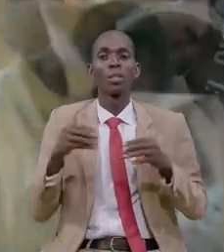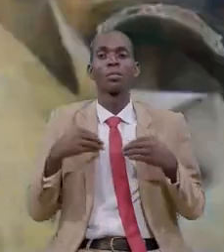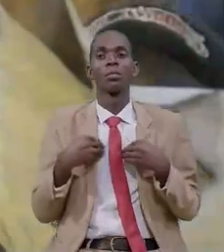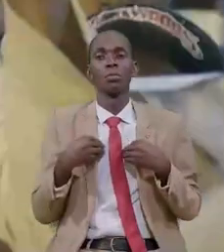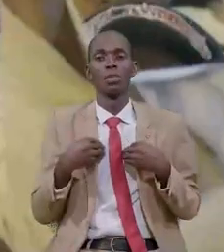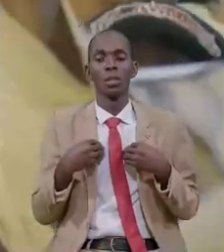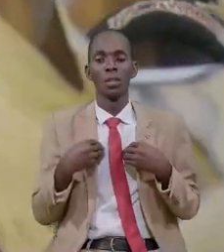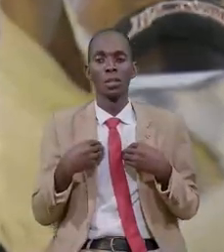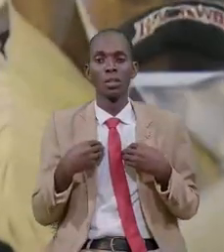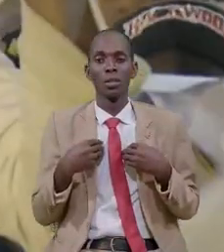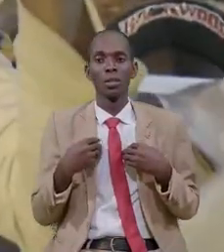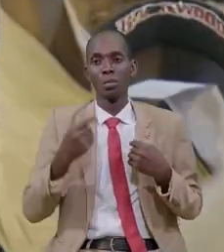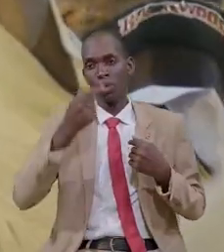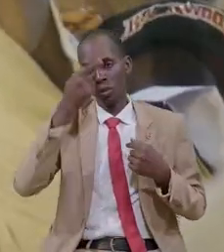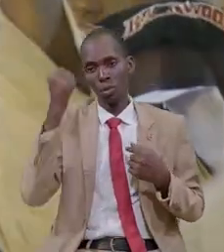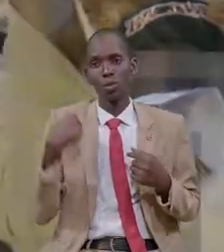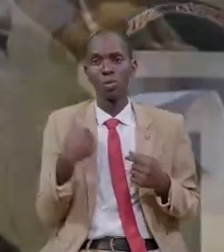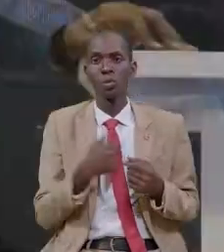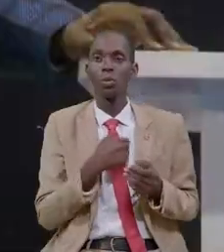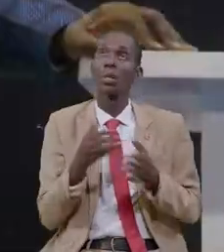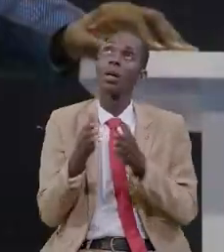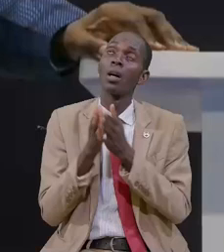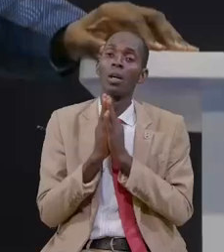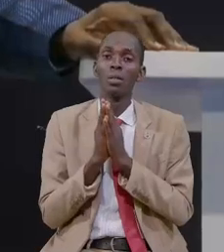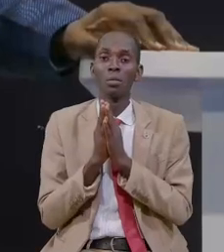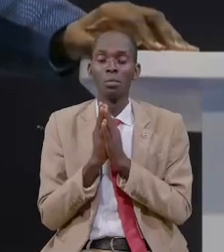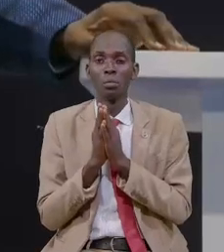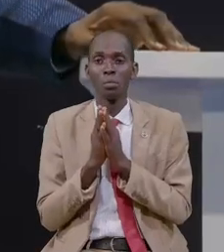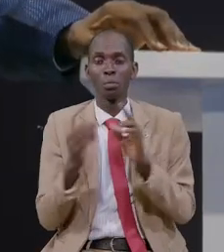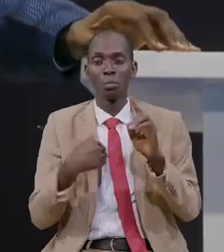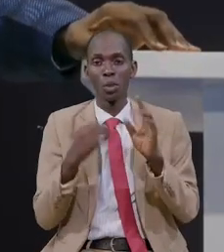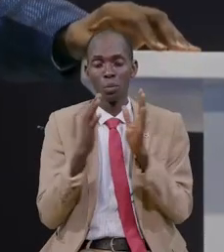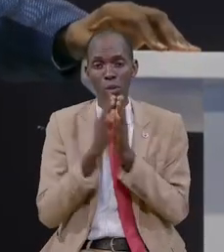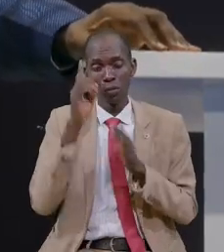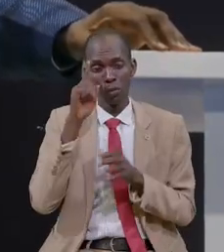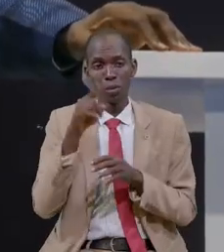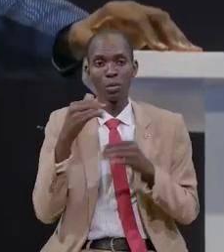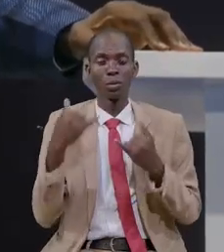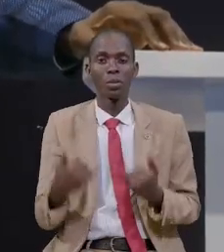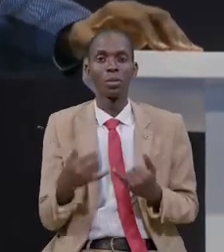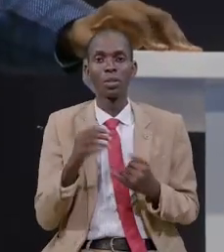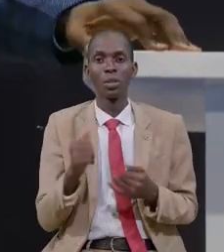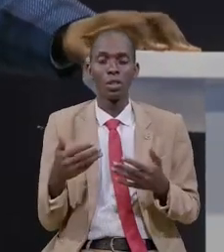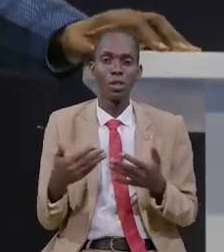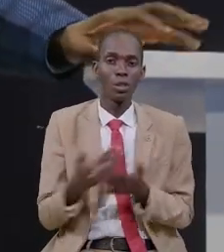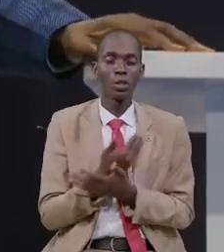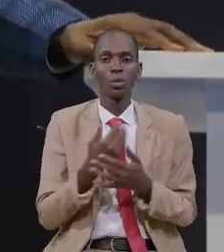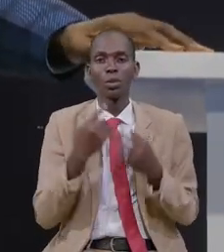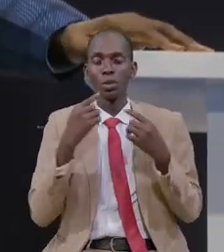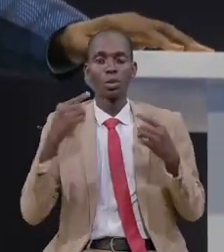l'acceptation, parce que nous demandons. Je prie pour vous maintenant. Et vous priez aussi.